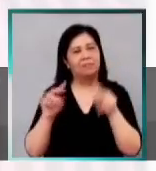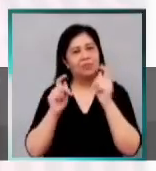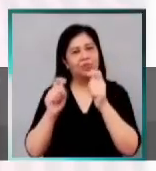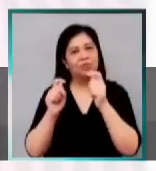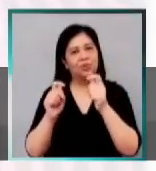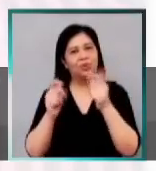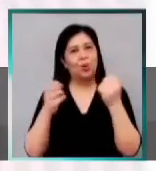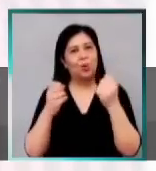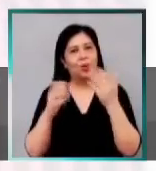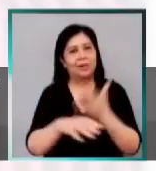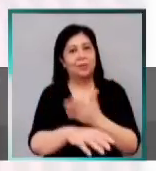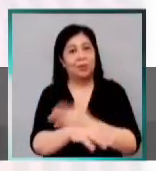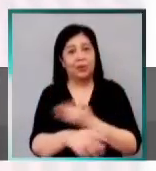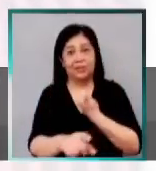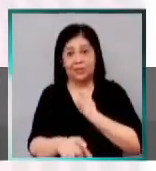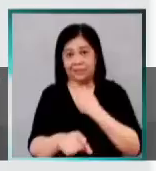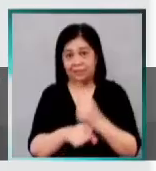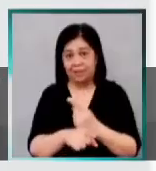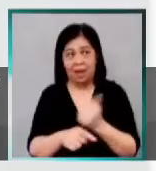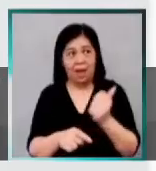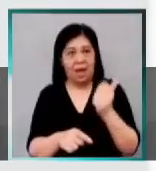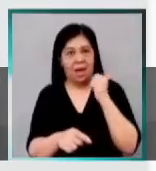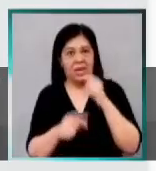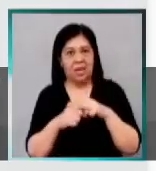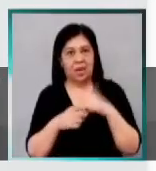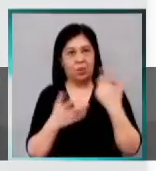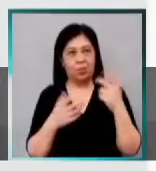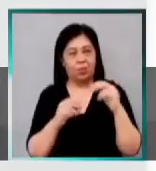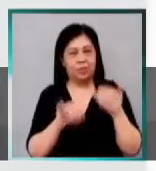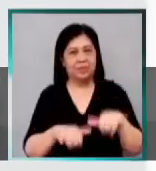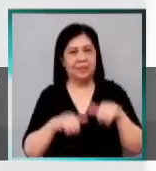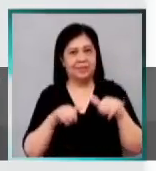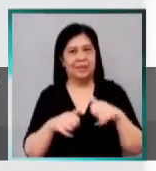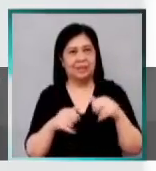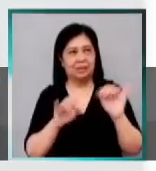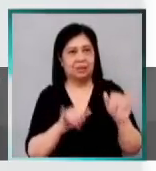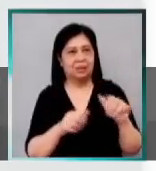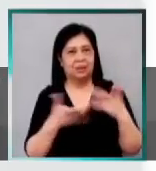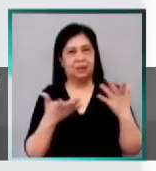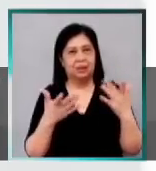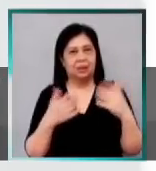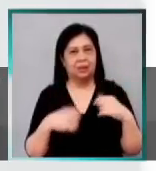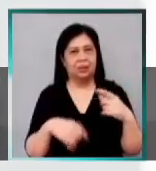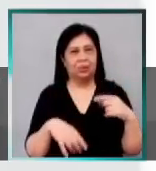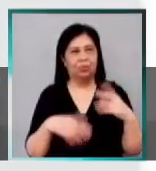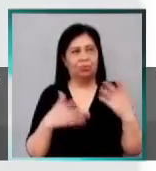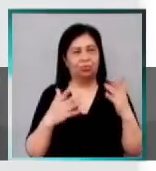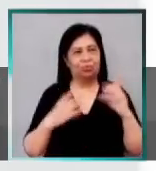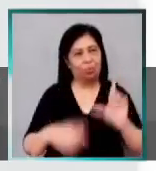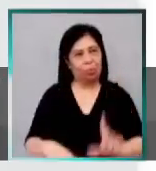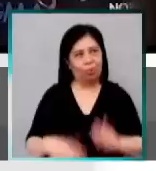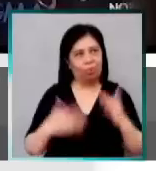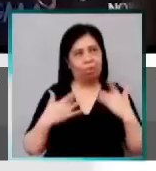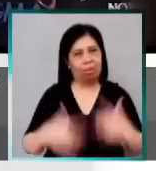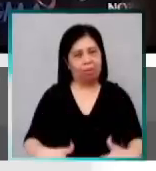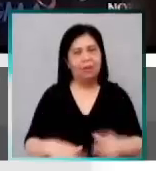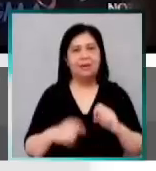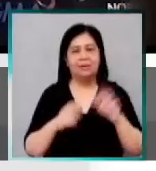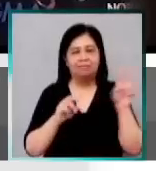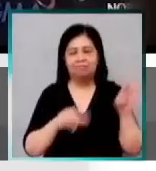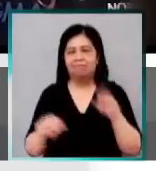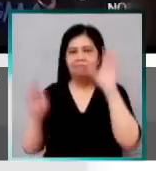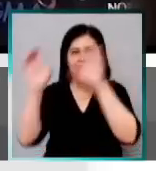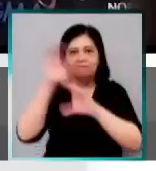enhance yourself eh. Ayaw mo na lang mag-stay sa ganon, yung pagiging low. So you need to have diversion for you to